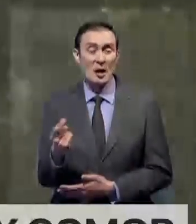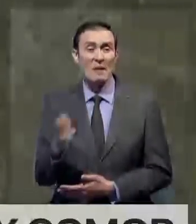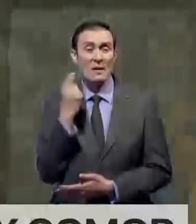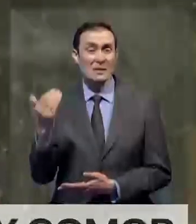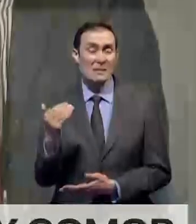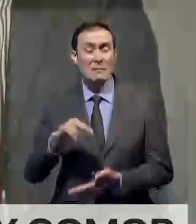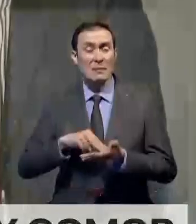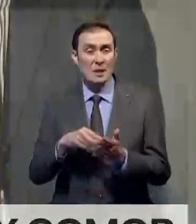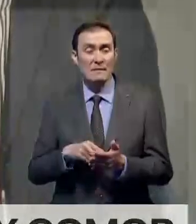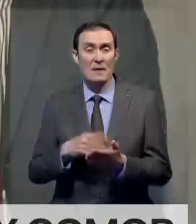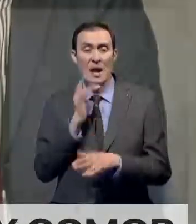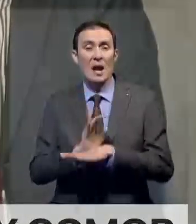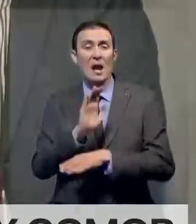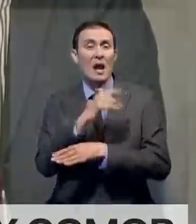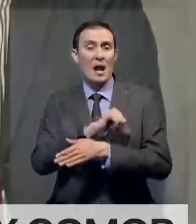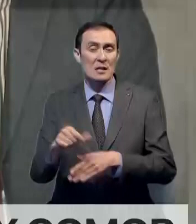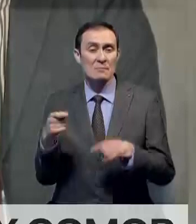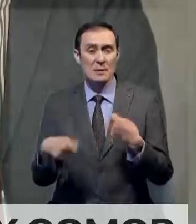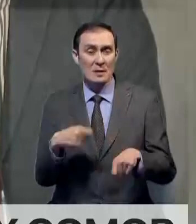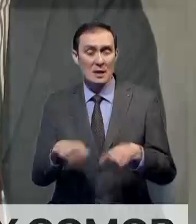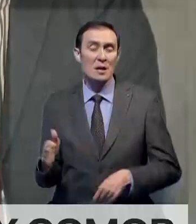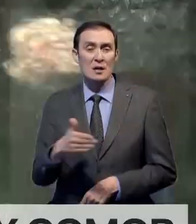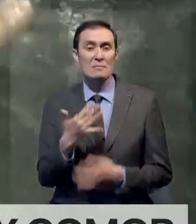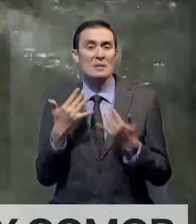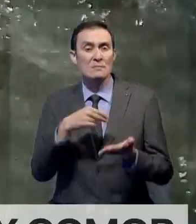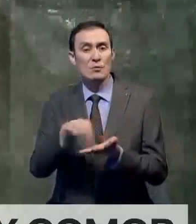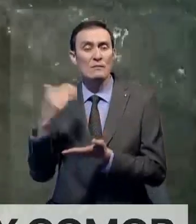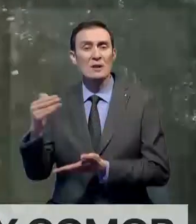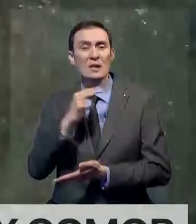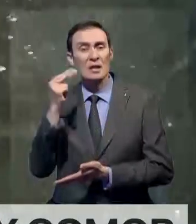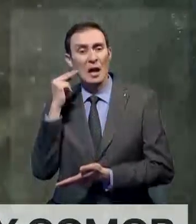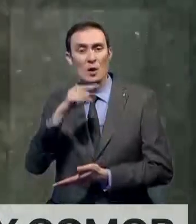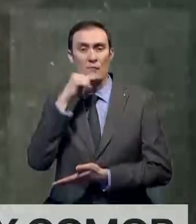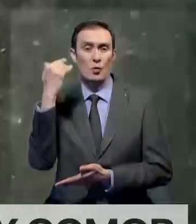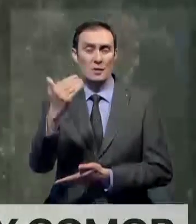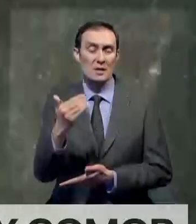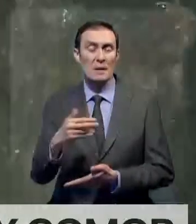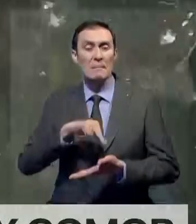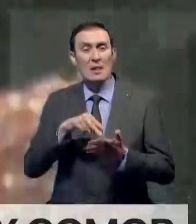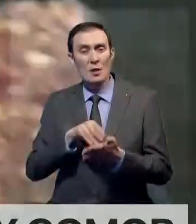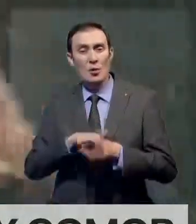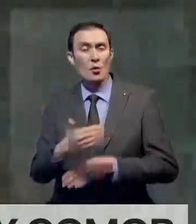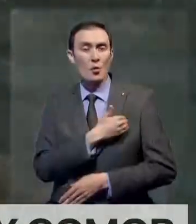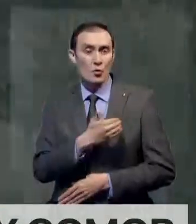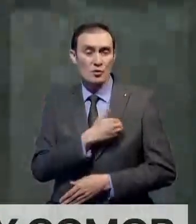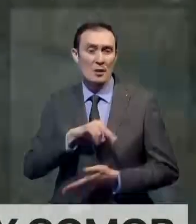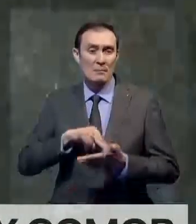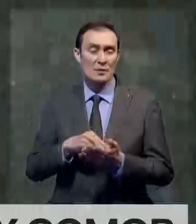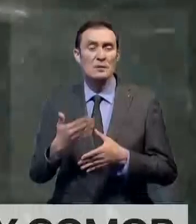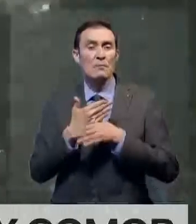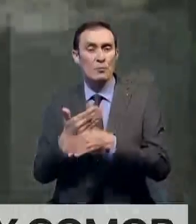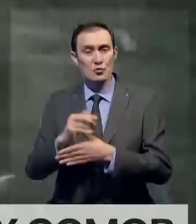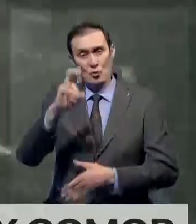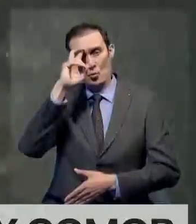хозяйстве намерены выйти на экспорт. Рыба пользуется большим спросом в Китае и России. Реализовать свои планы рыбовод рассчитывает с